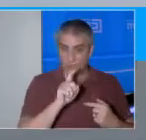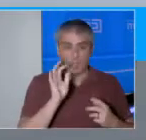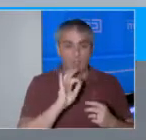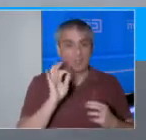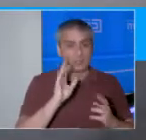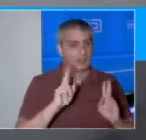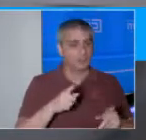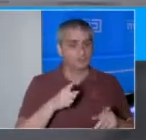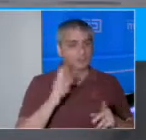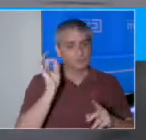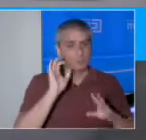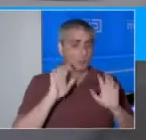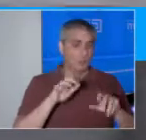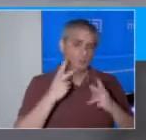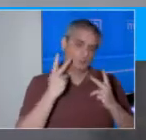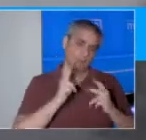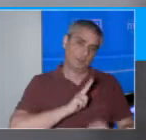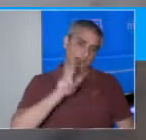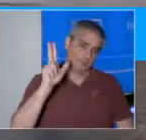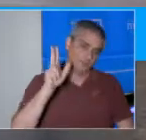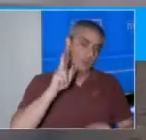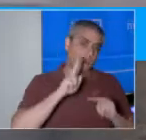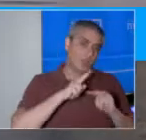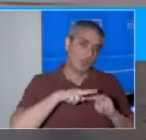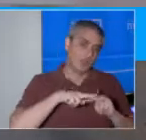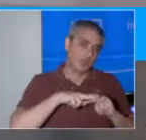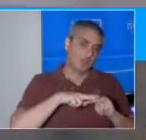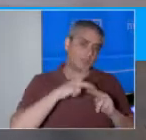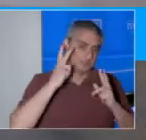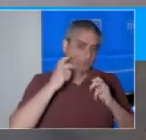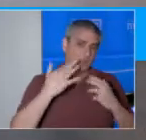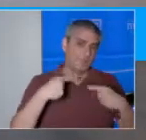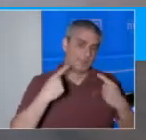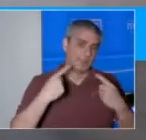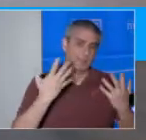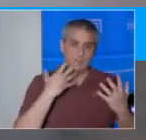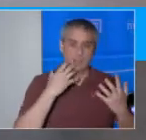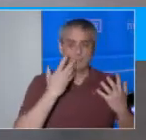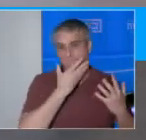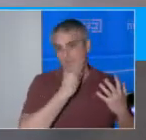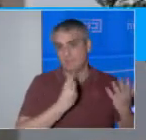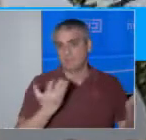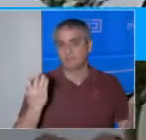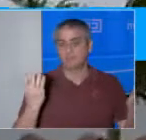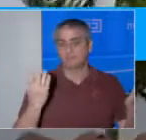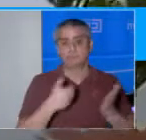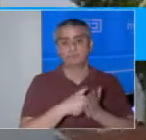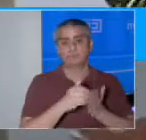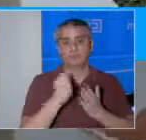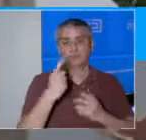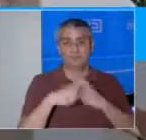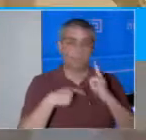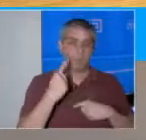שעדיין יש סיכוי לגשם בעיקר בצפון, ואחר כך צפויים כמה ימים חמים ויפים בהמשך שבוע